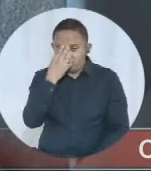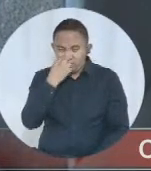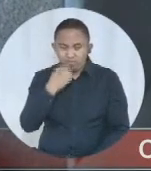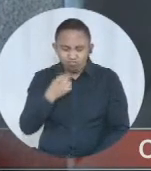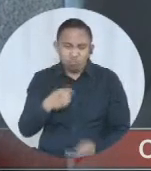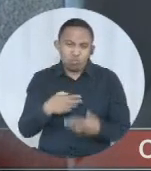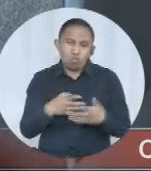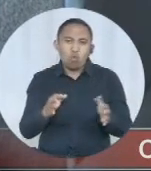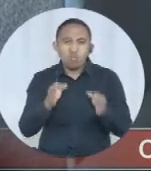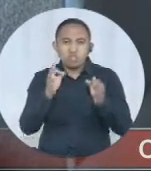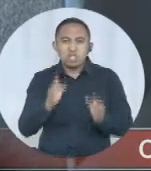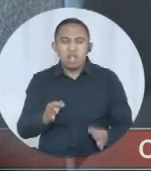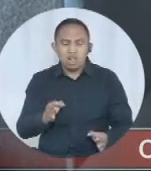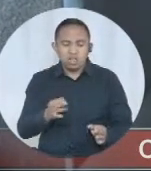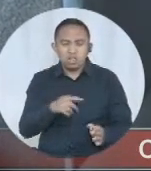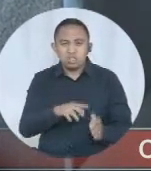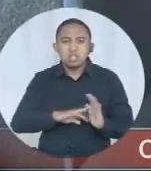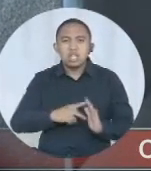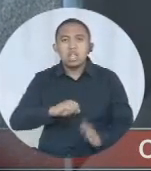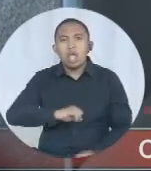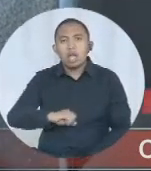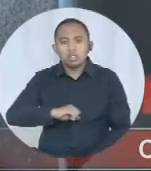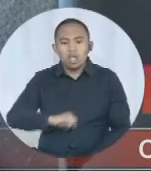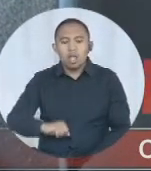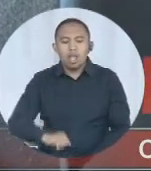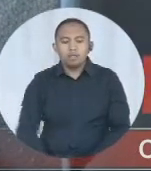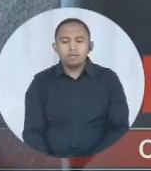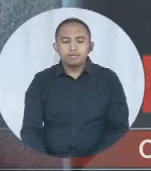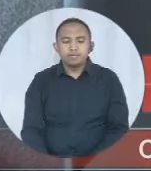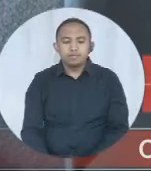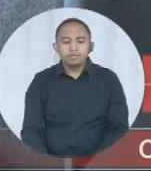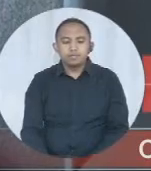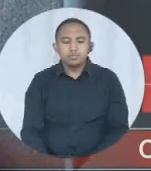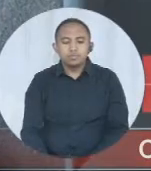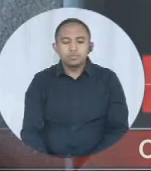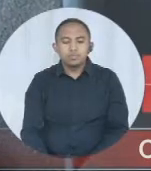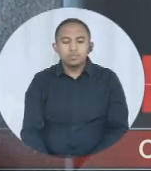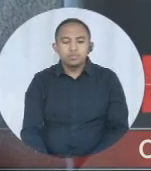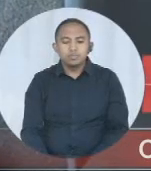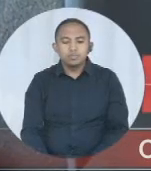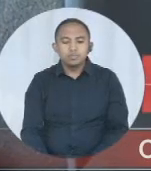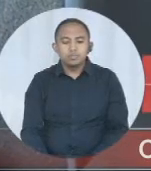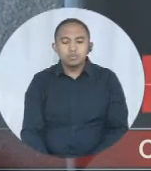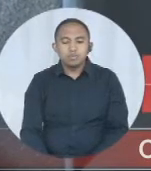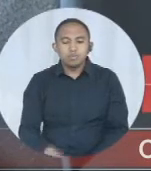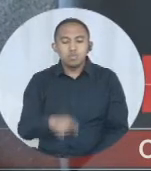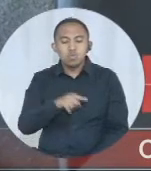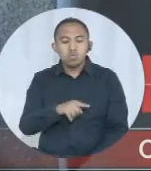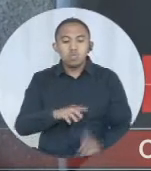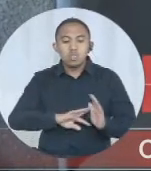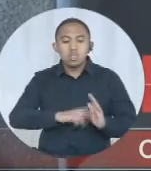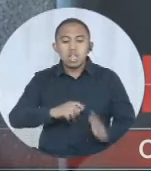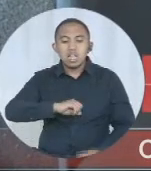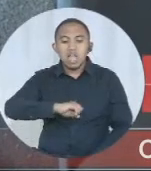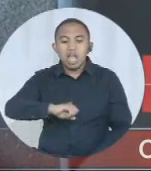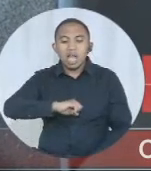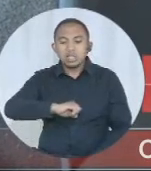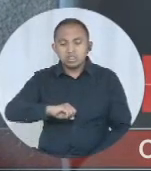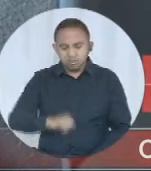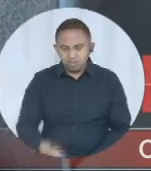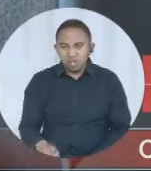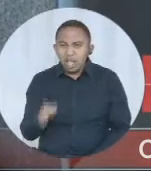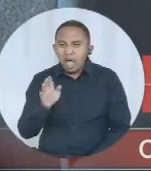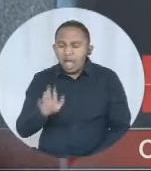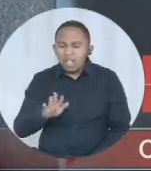ny fanatanterahana izany tetikasa izany. Amin'ny akapobeny zany ilay tetikasa dia anatsoana an'ireo zaza